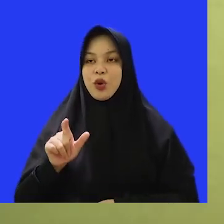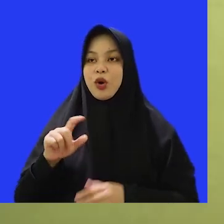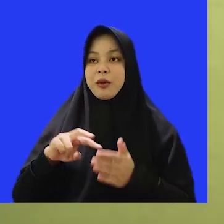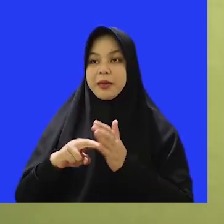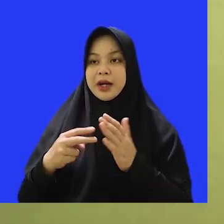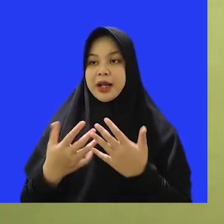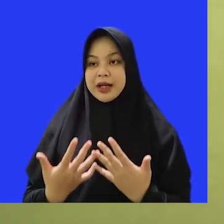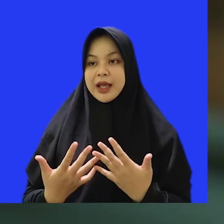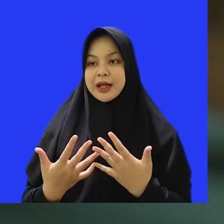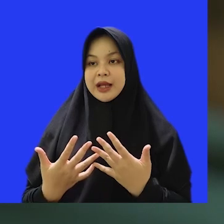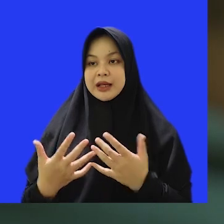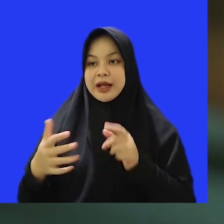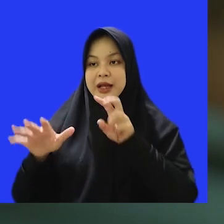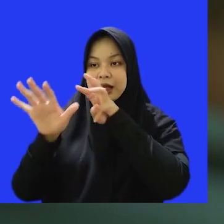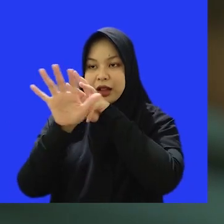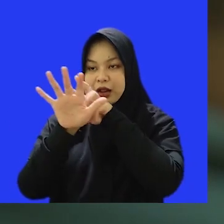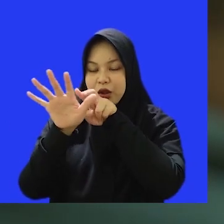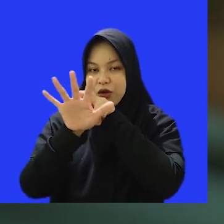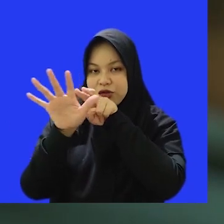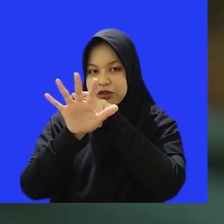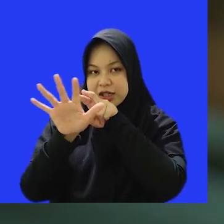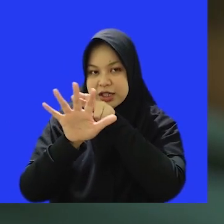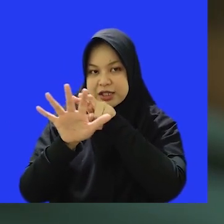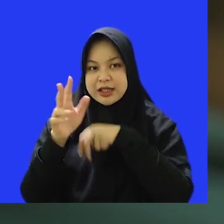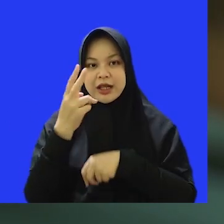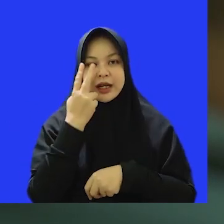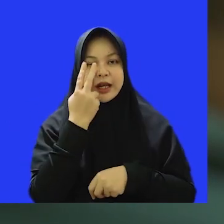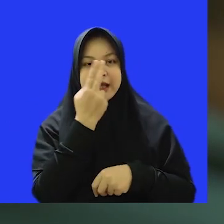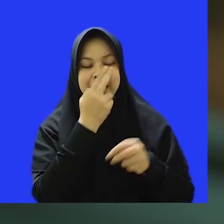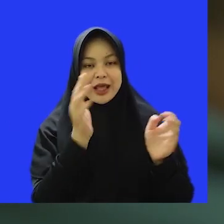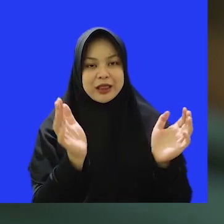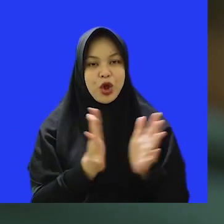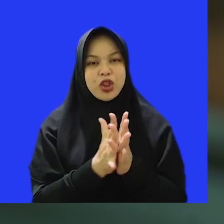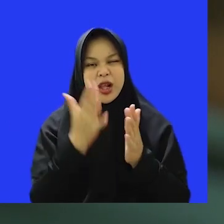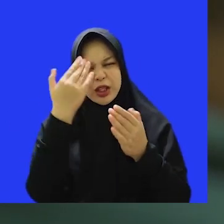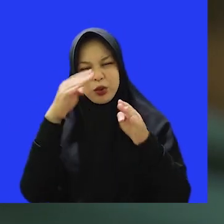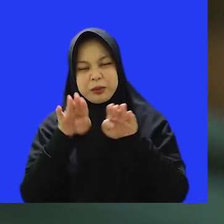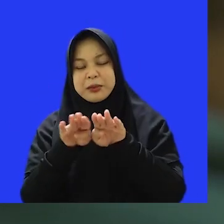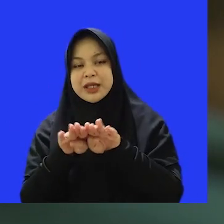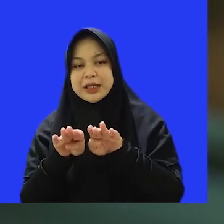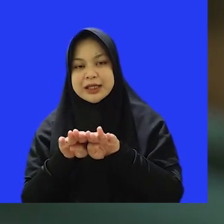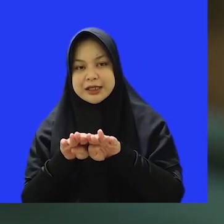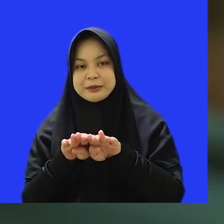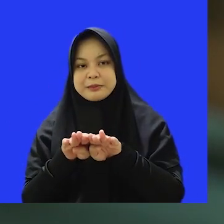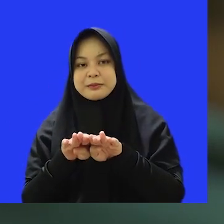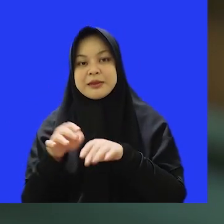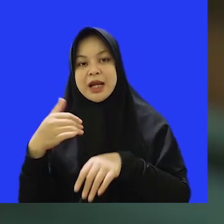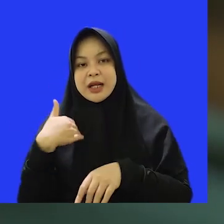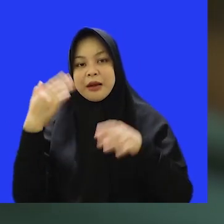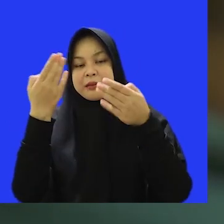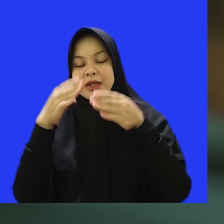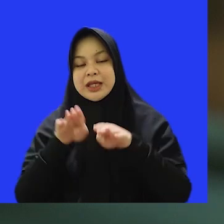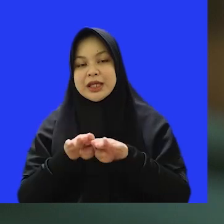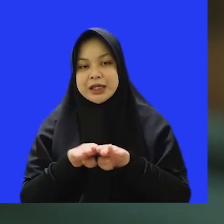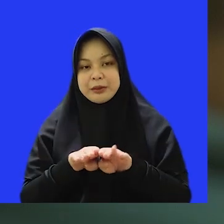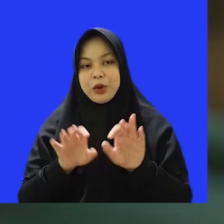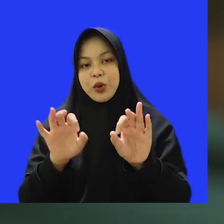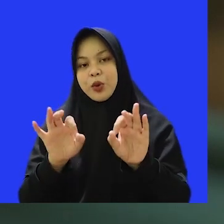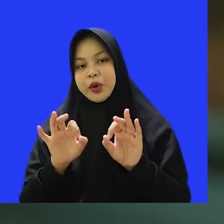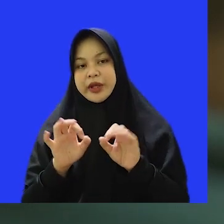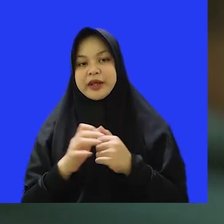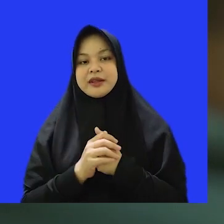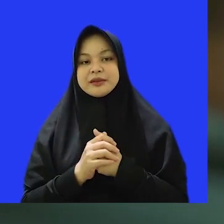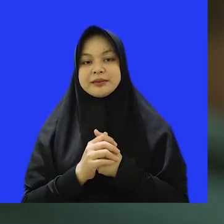Oh, berarti antara low vision sama netra Ya. itu ada mirip-miripnya ya? Ada, Pak. Ada